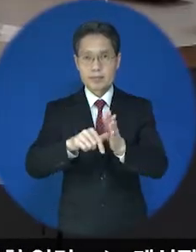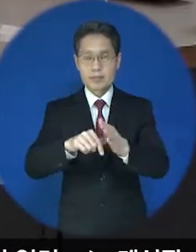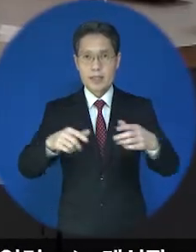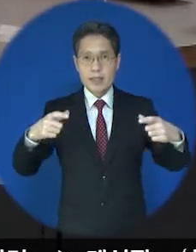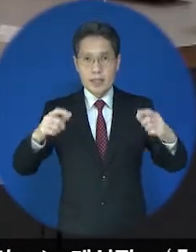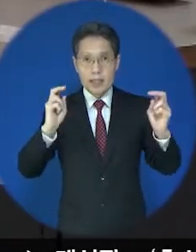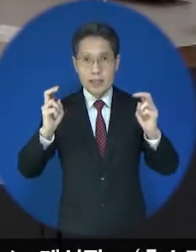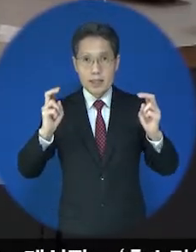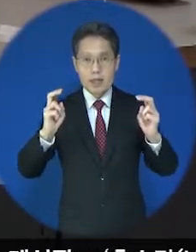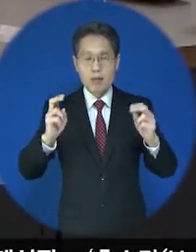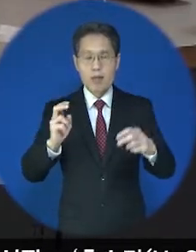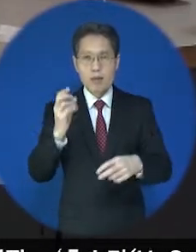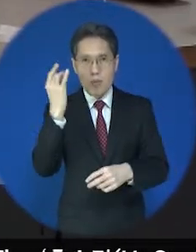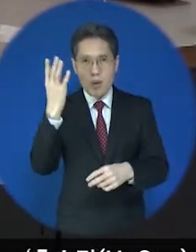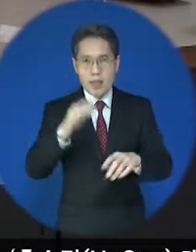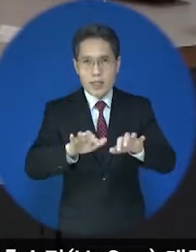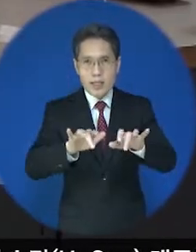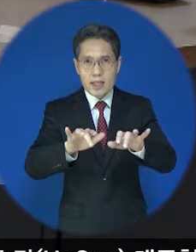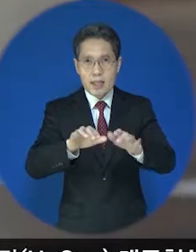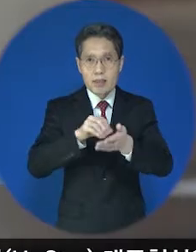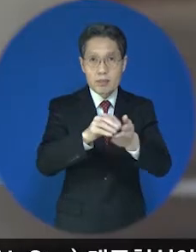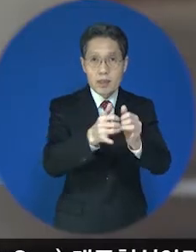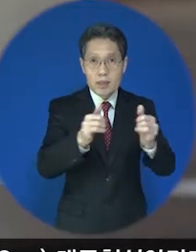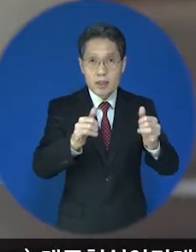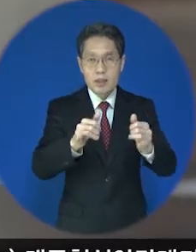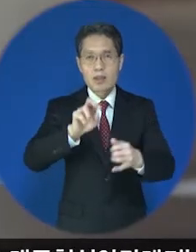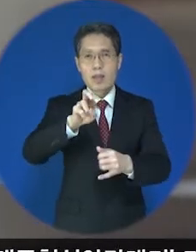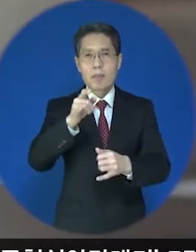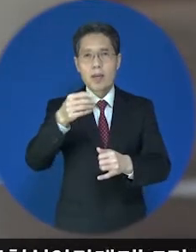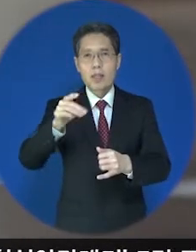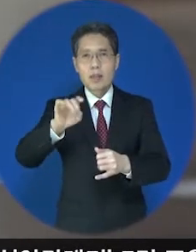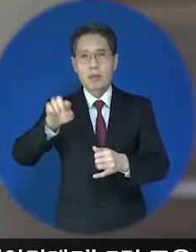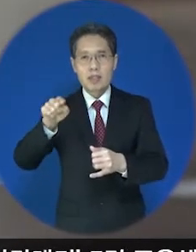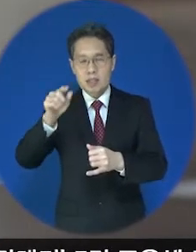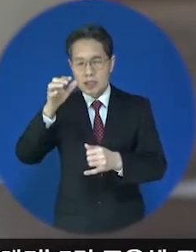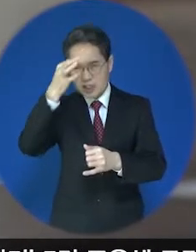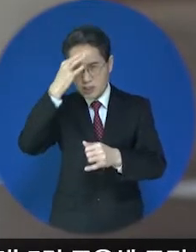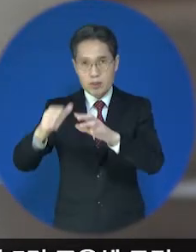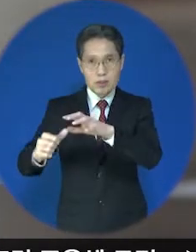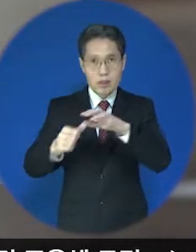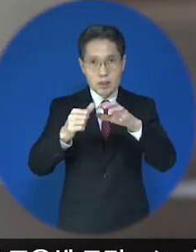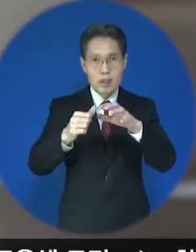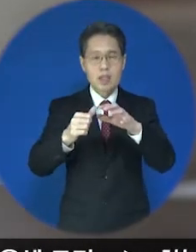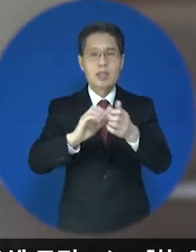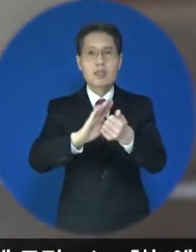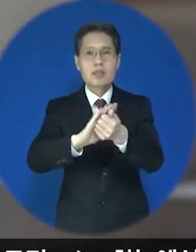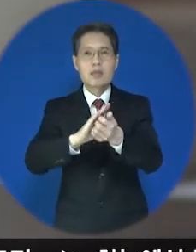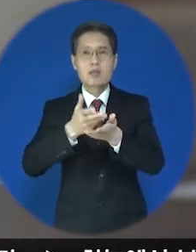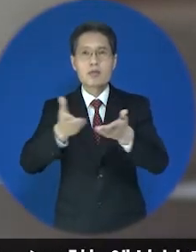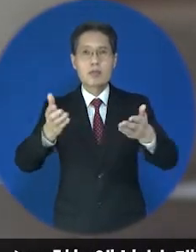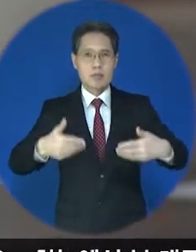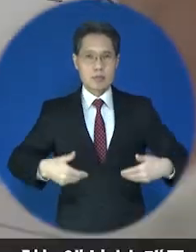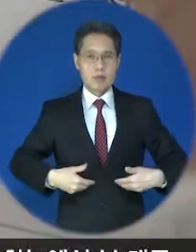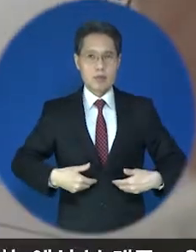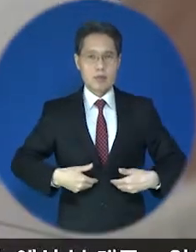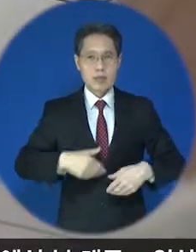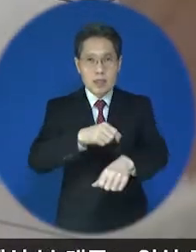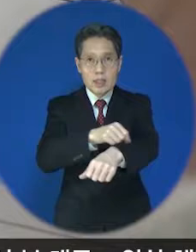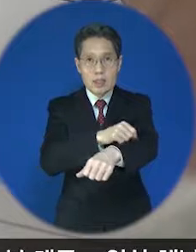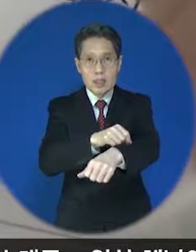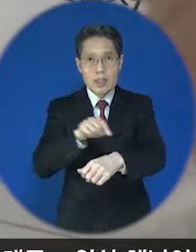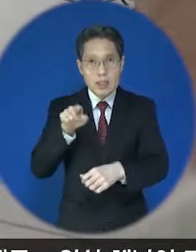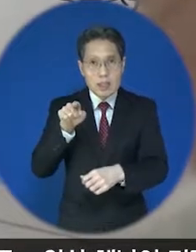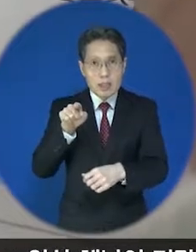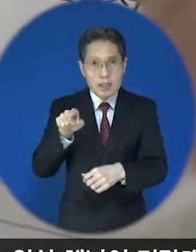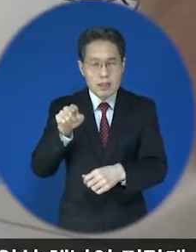지역기업 은 기존 게임 사용자를 대상으로 메타 벗으 기술을 이용한 서비스 제공에 필요하다는 의견과 함께 특히